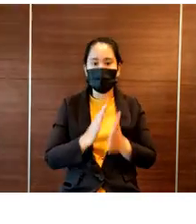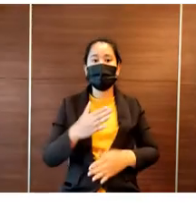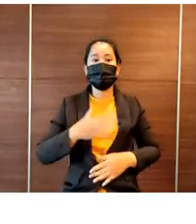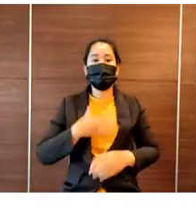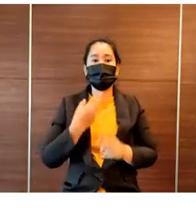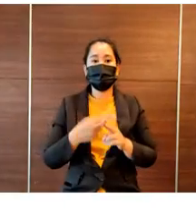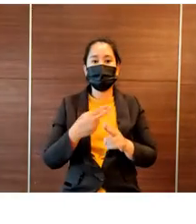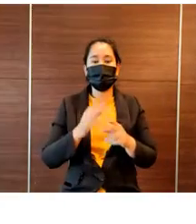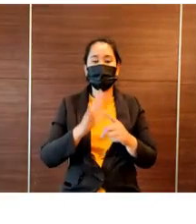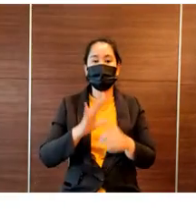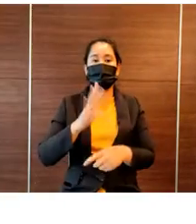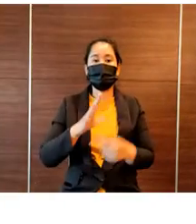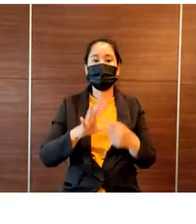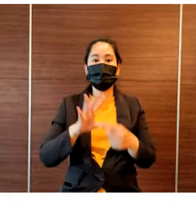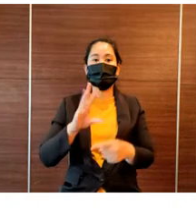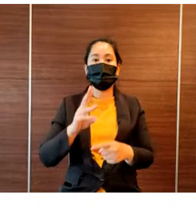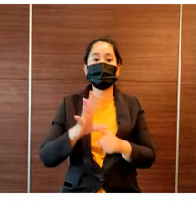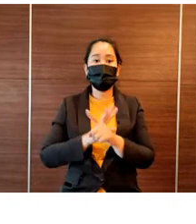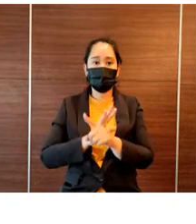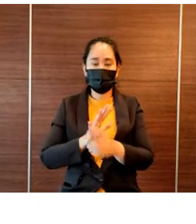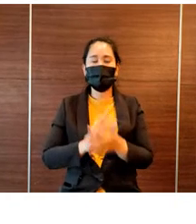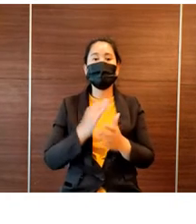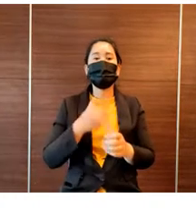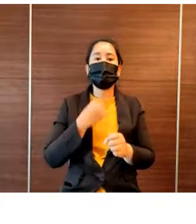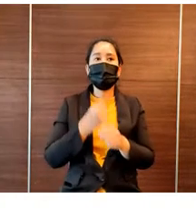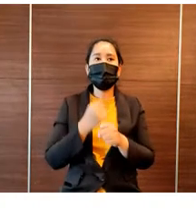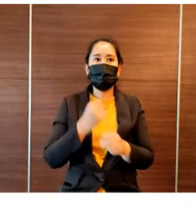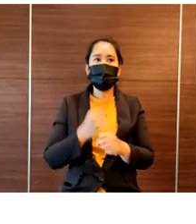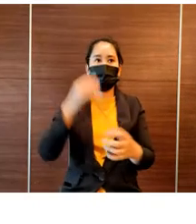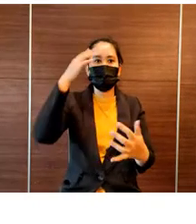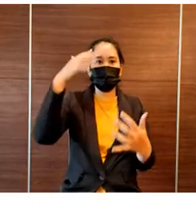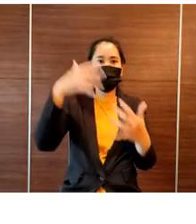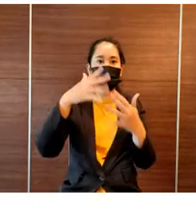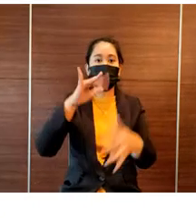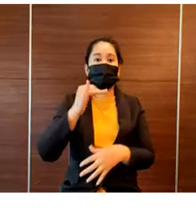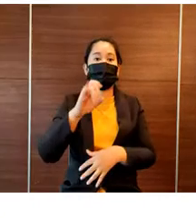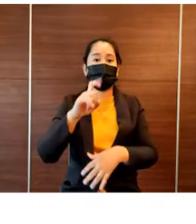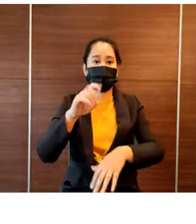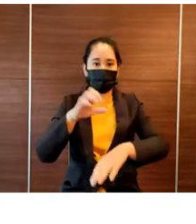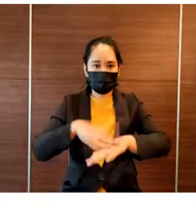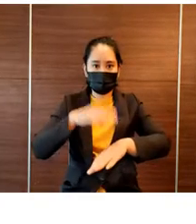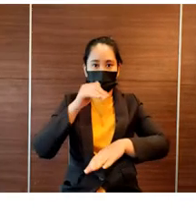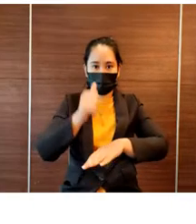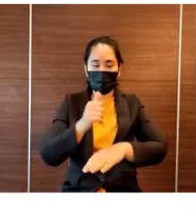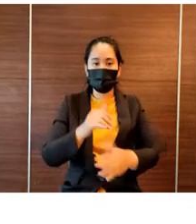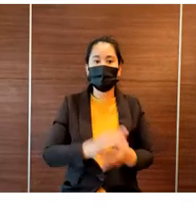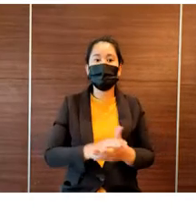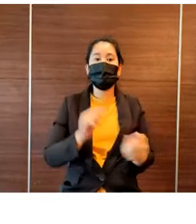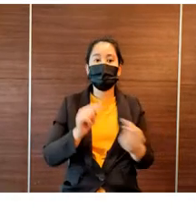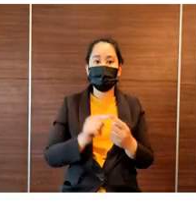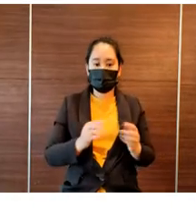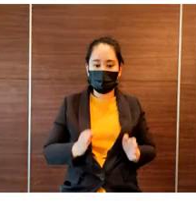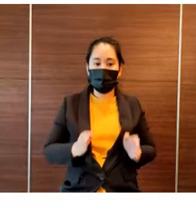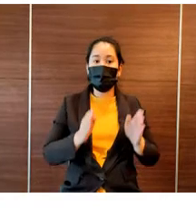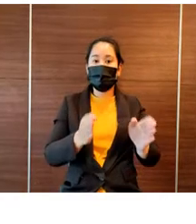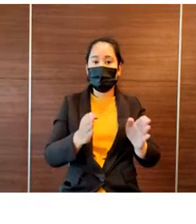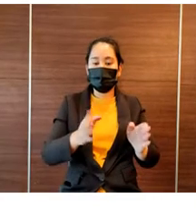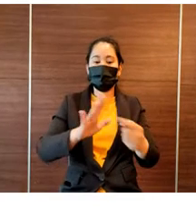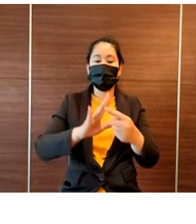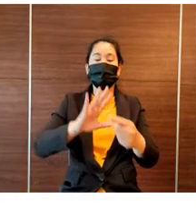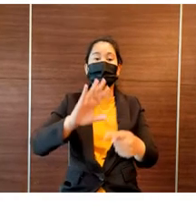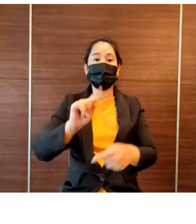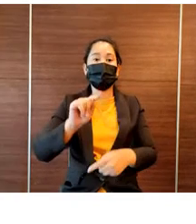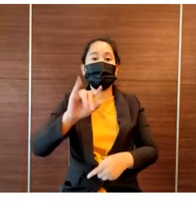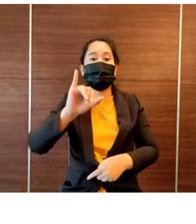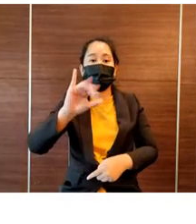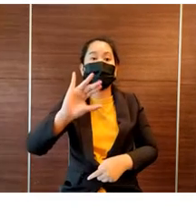ชาวพิชาเตโชนะครับปัจจุบันดำรงตำแหน่งเป็นนักจิตวิทยาชำนาญการนะครับจากศูนย์บริการสาธารณสุข41คลองเตยสำนักอนามัยกรุงเทพมหานคร